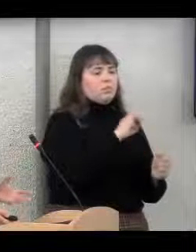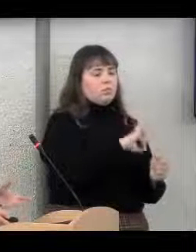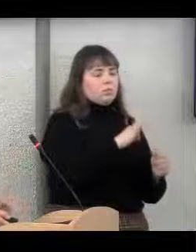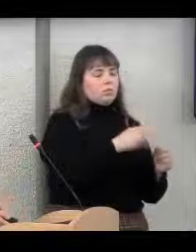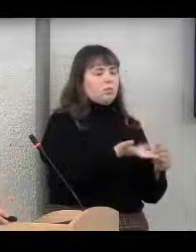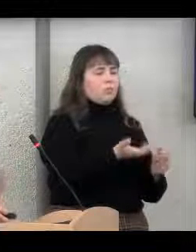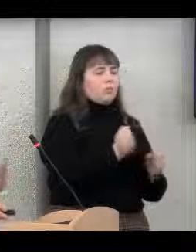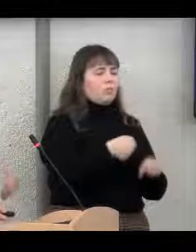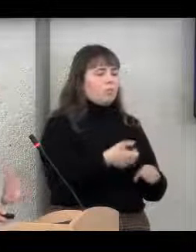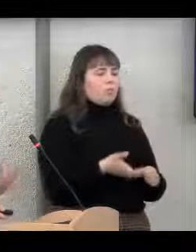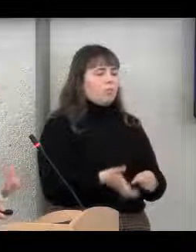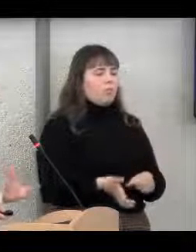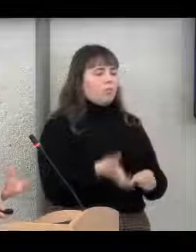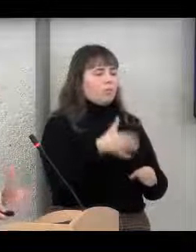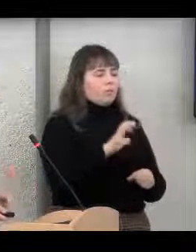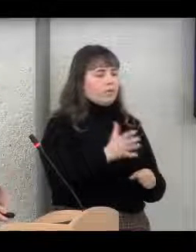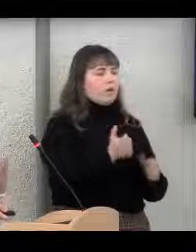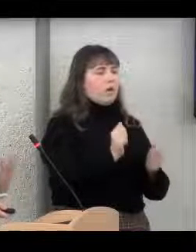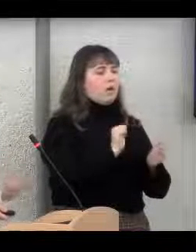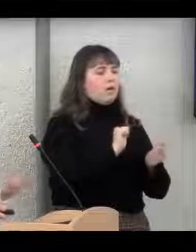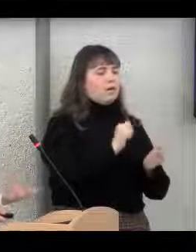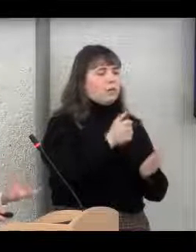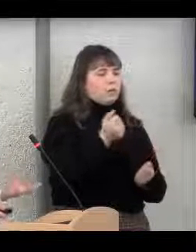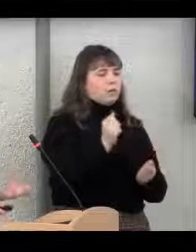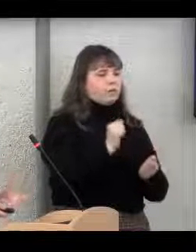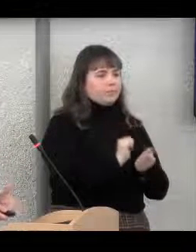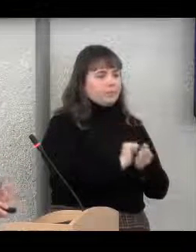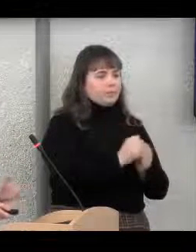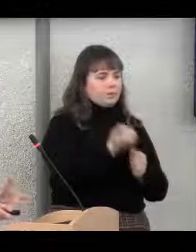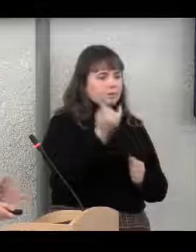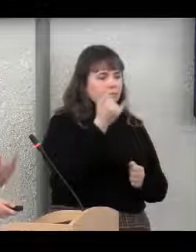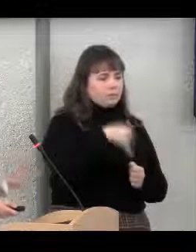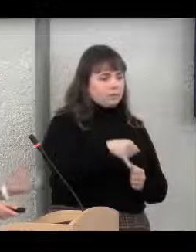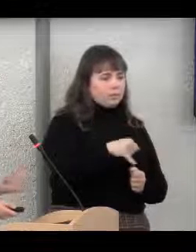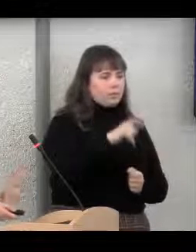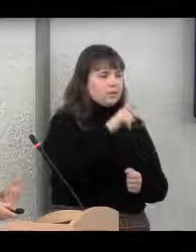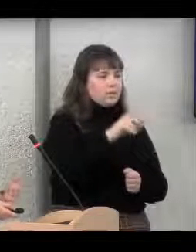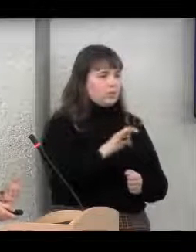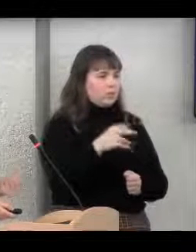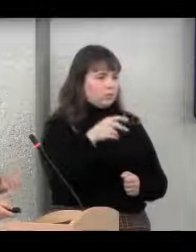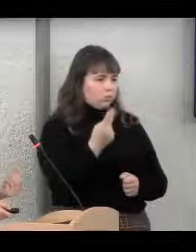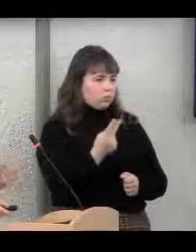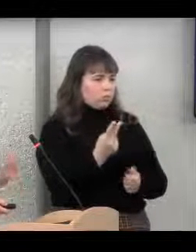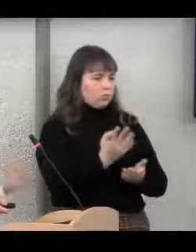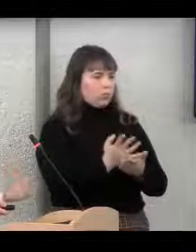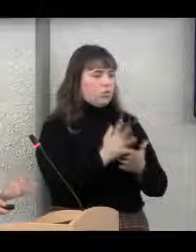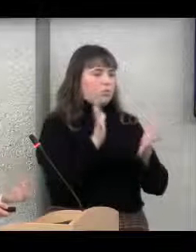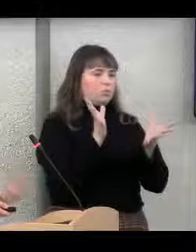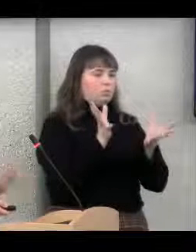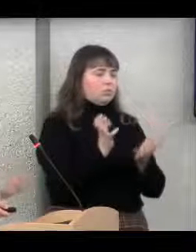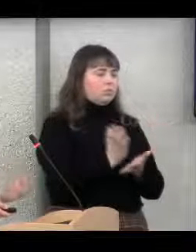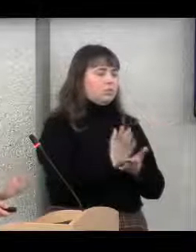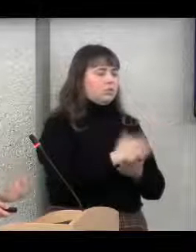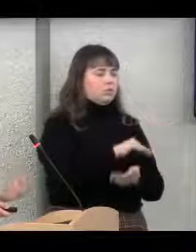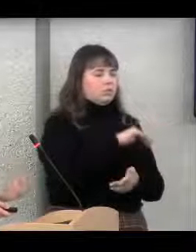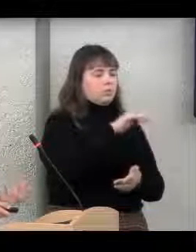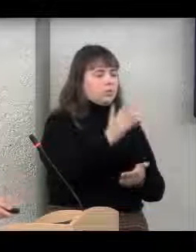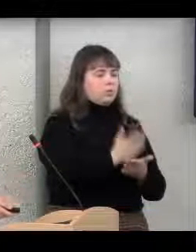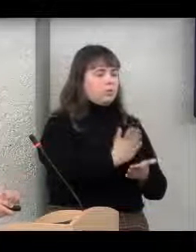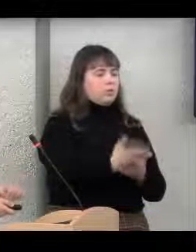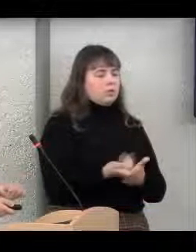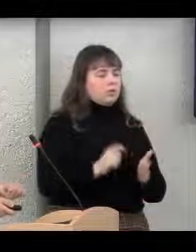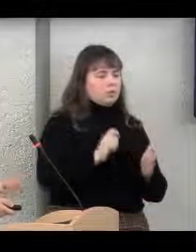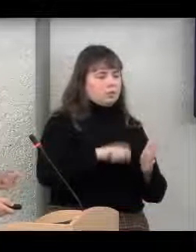galime didinti anglies dioksido arba kitaip dar žinomo CO2 sugerimą iš atmosferos ir būtent užrakinti jį ilguoju